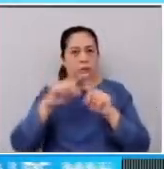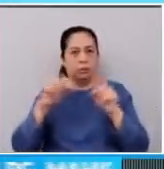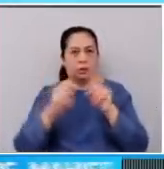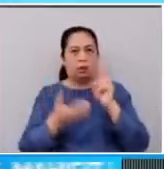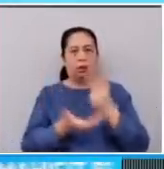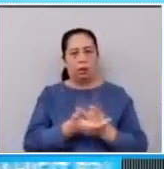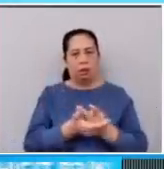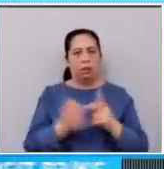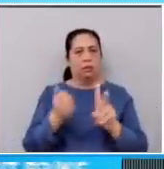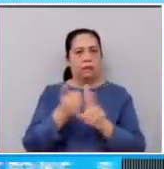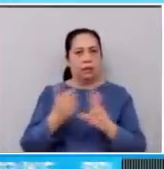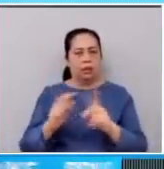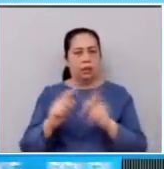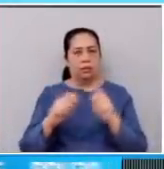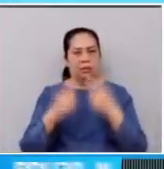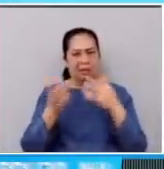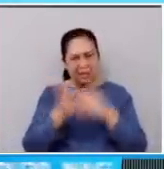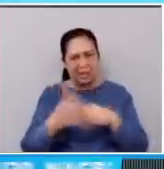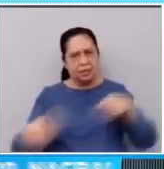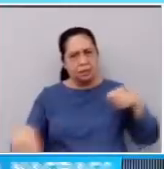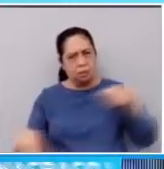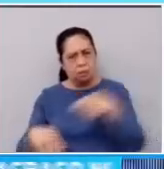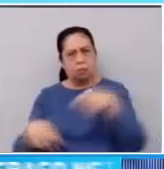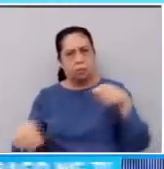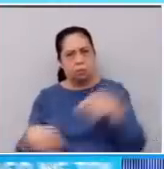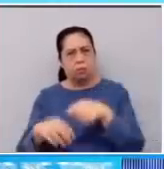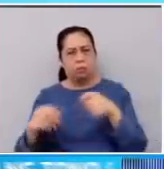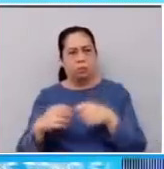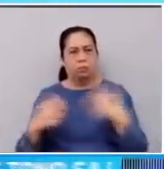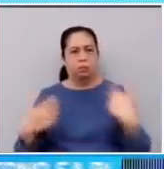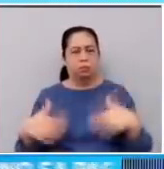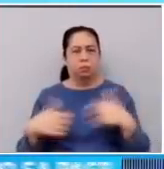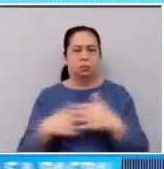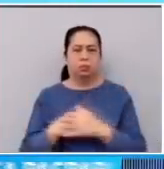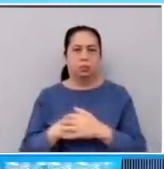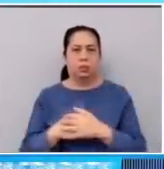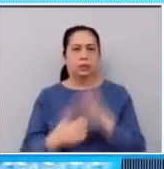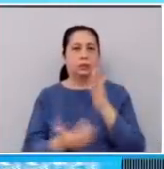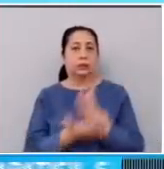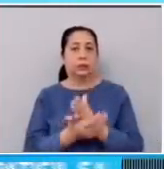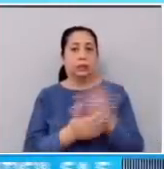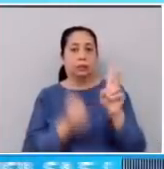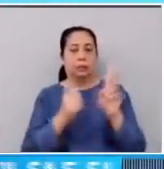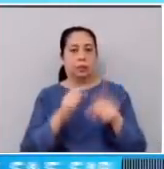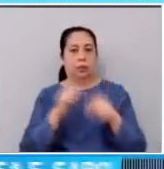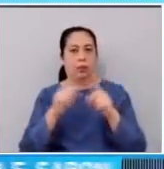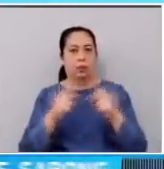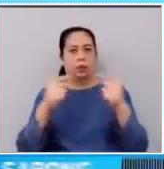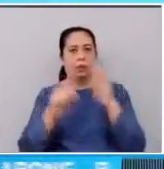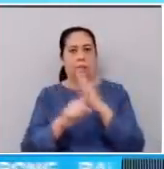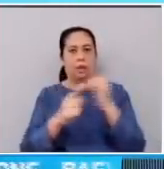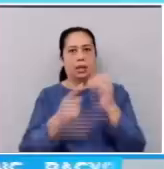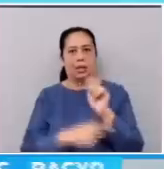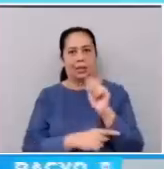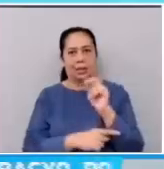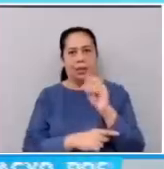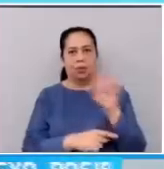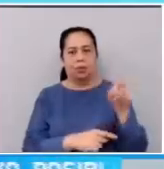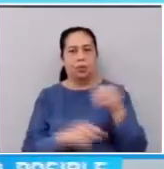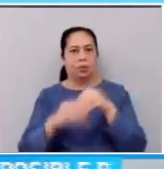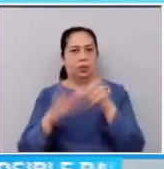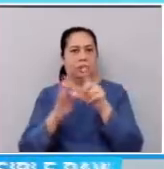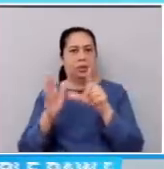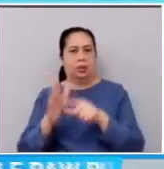biktima, inundayan pa ulit siya ng sunod-sunod na saksak. Tumigil lang ang suspect nang dumating ang barangay Tanod na biyena ng biktima.